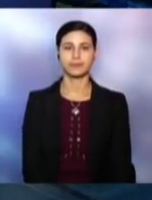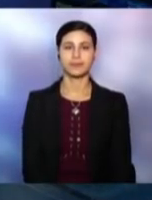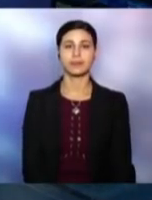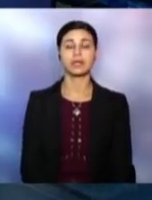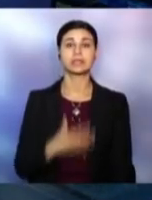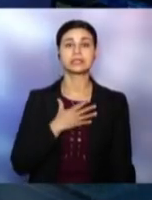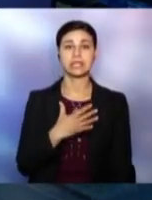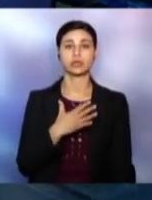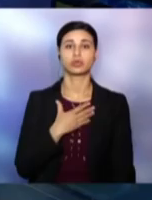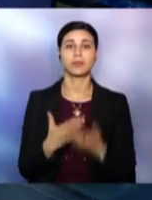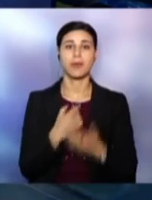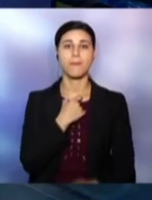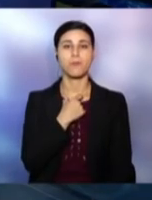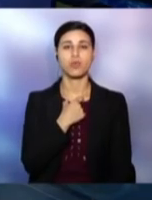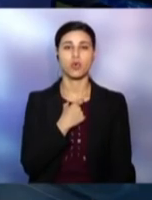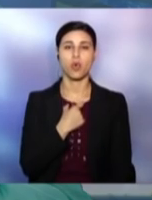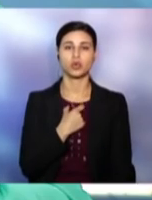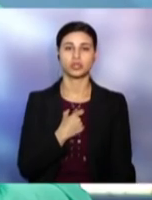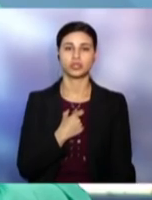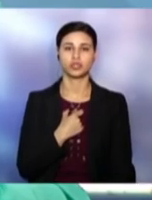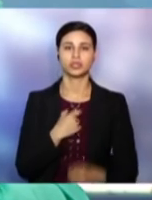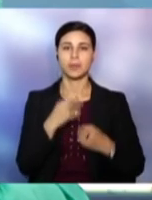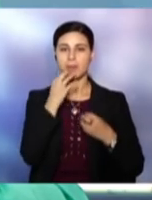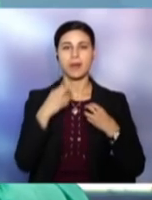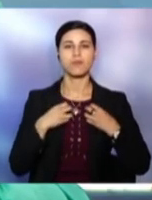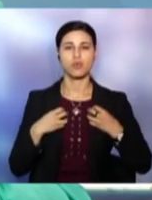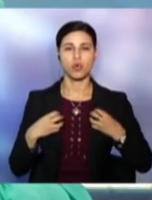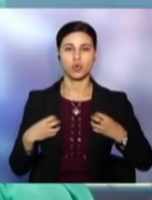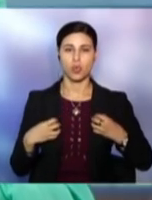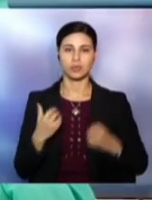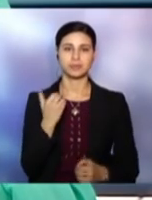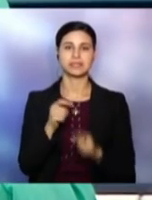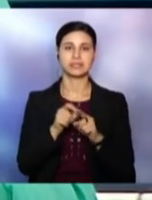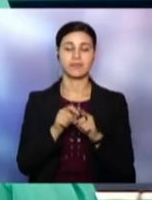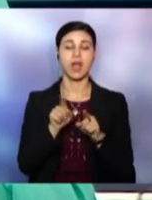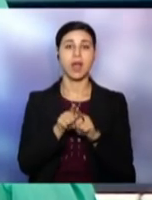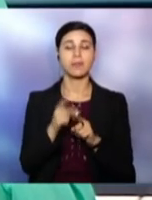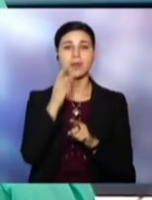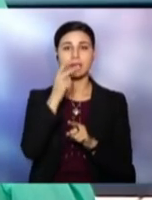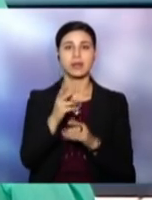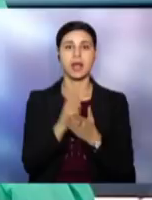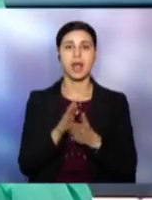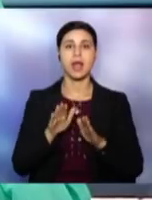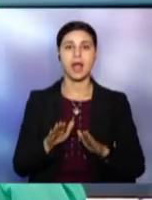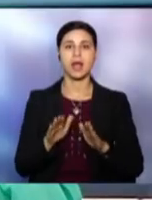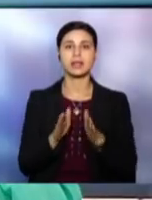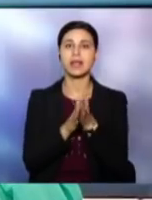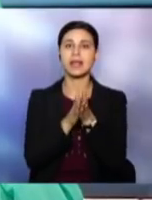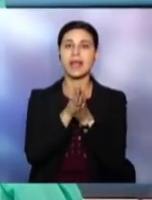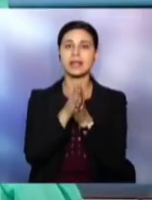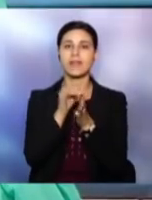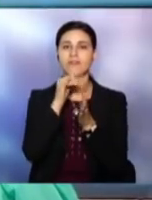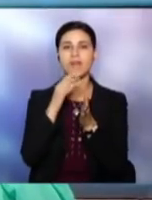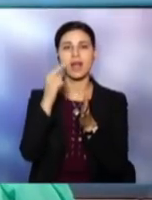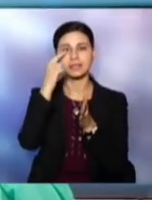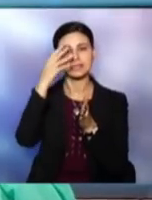სასუნთქებში, კერძოდ კი აი ბრონქებში, ბრონქიოლებში არის ესეთი, აი ამ მიდამოებში არის